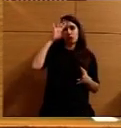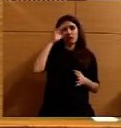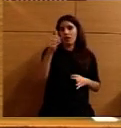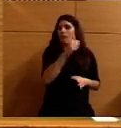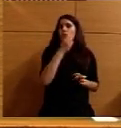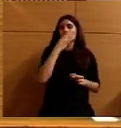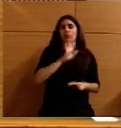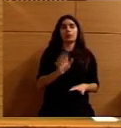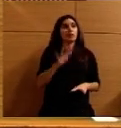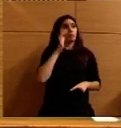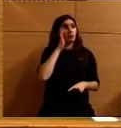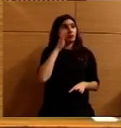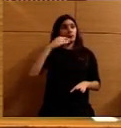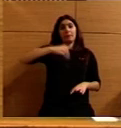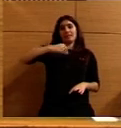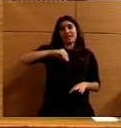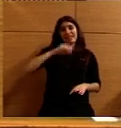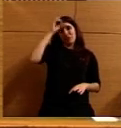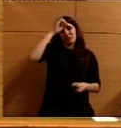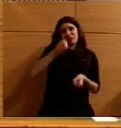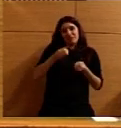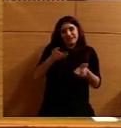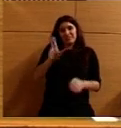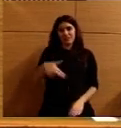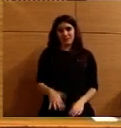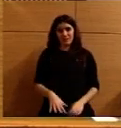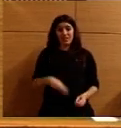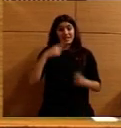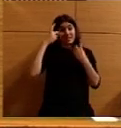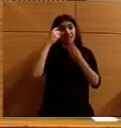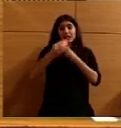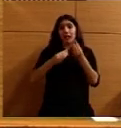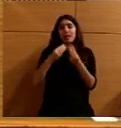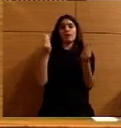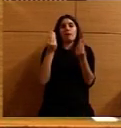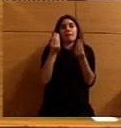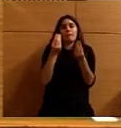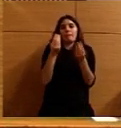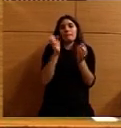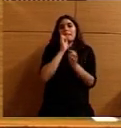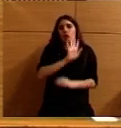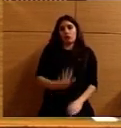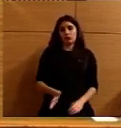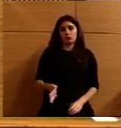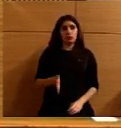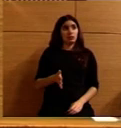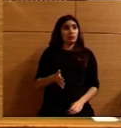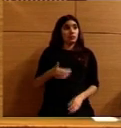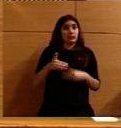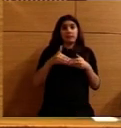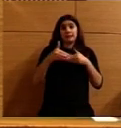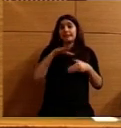però també com s'ha de marcar postura, el president també ha de marcar postura. S'intenta fer de la millor manera. I ja li dic, no sé qui vindrà.